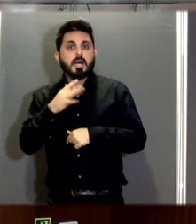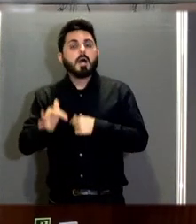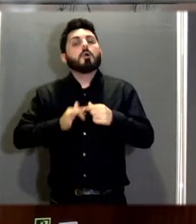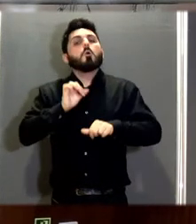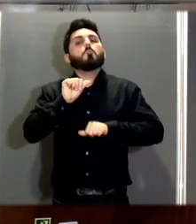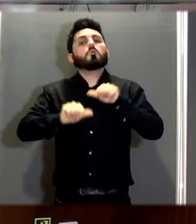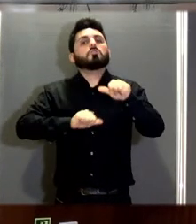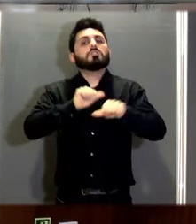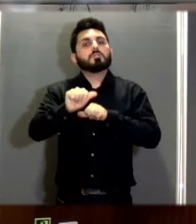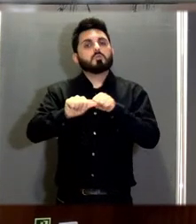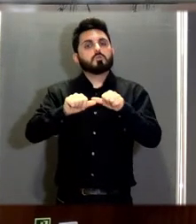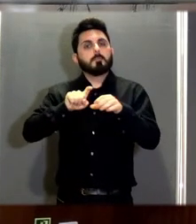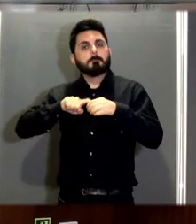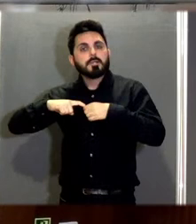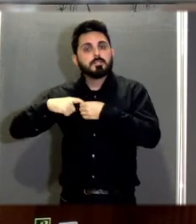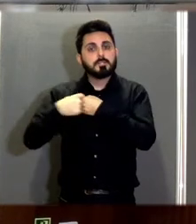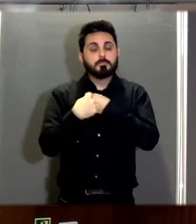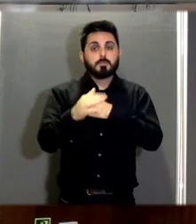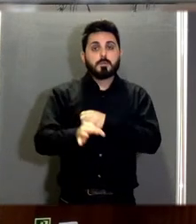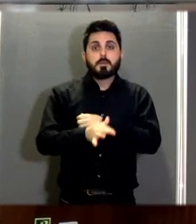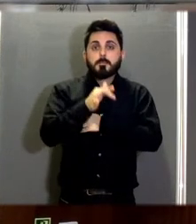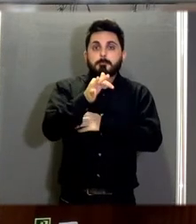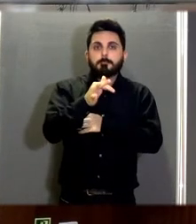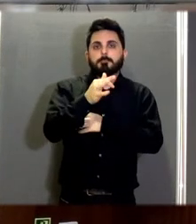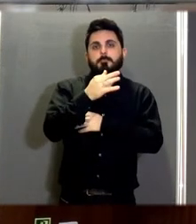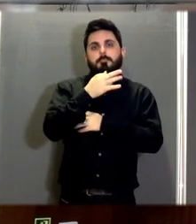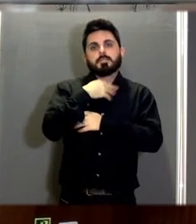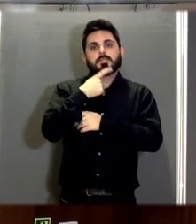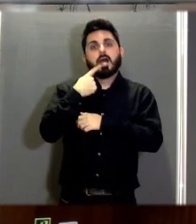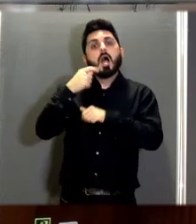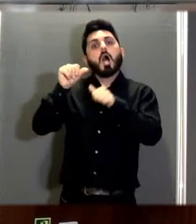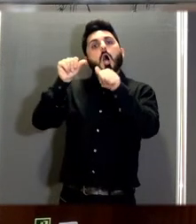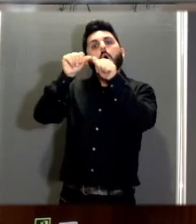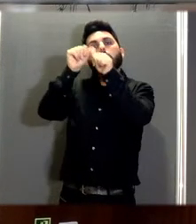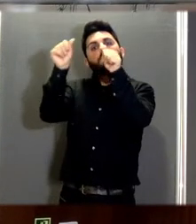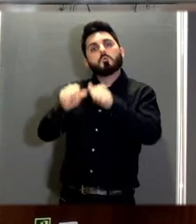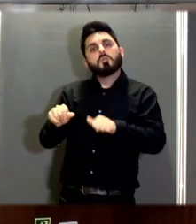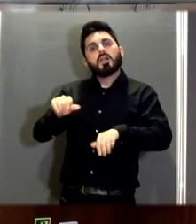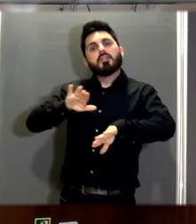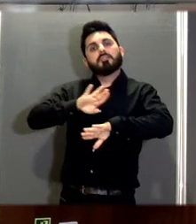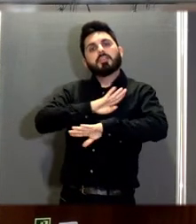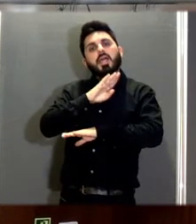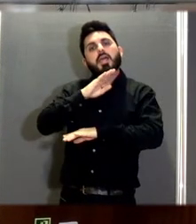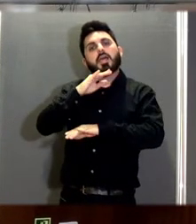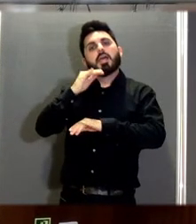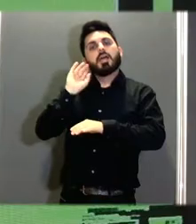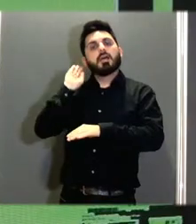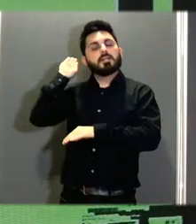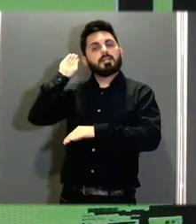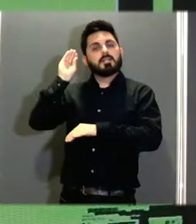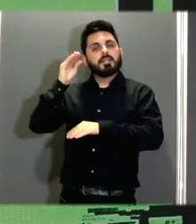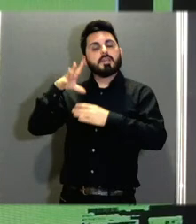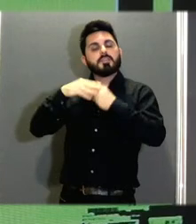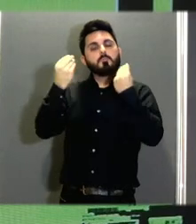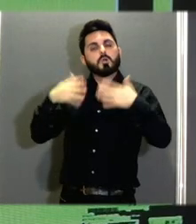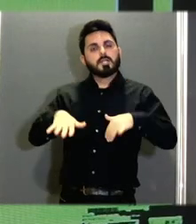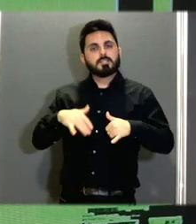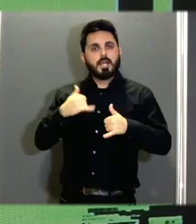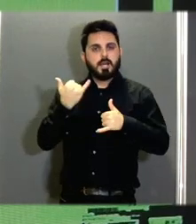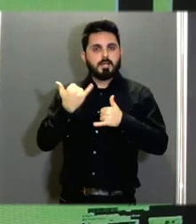participatius i capaç de traure pel model de regeneració democràtica que representés. Però es van alertar